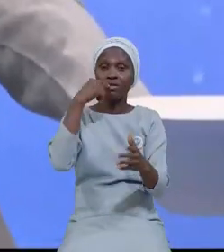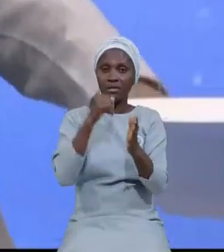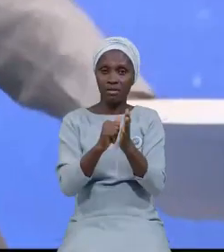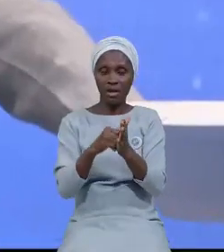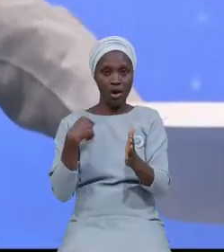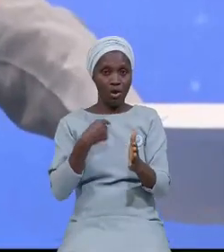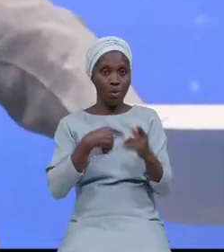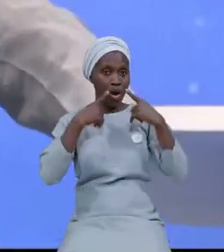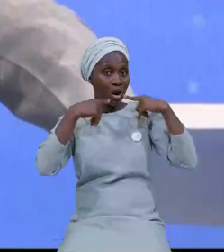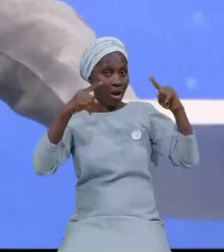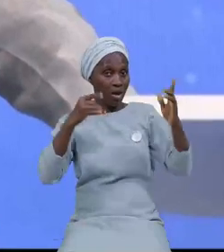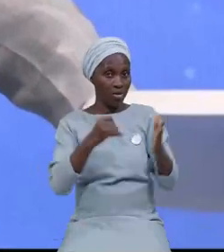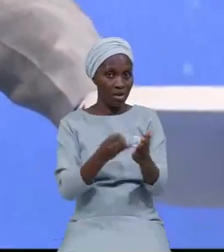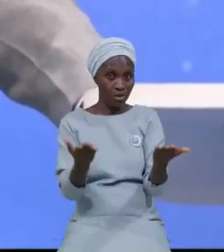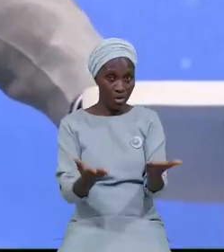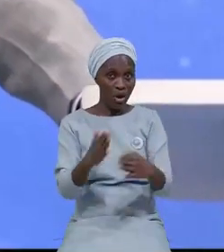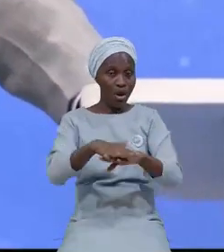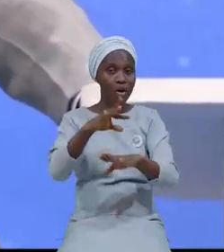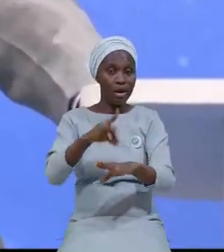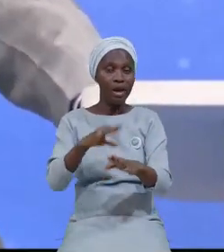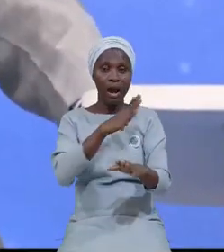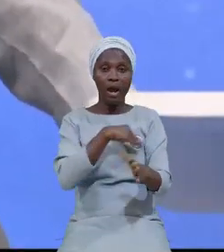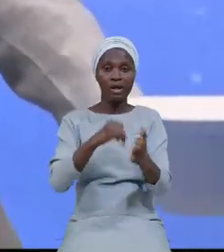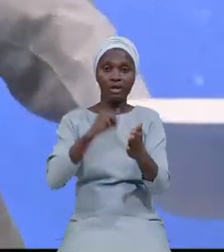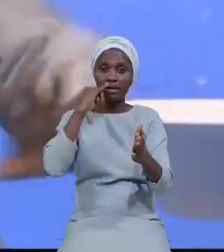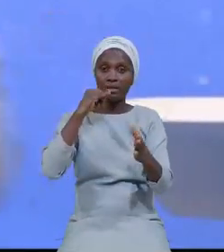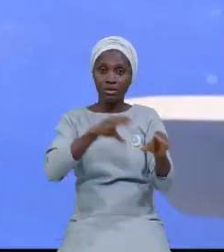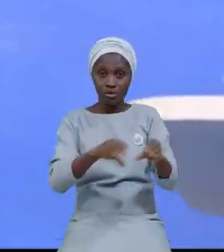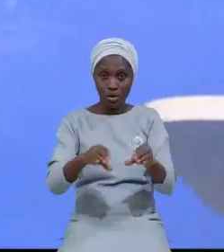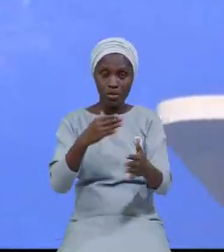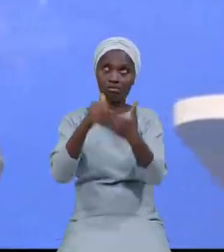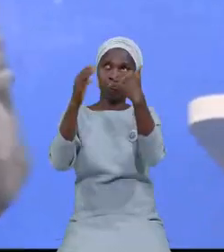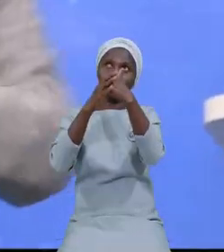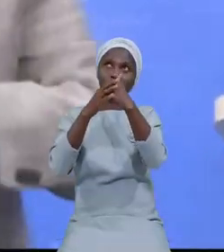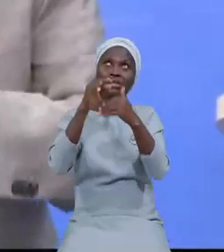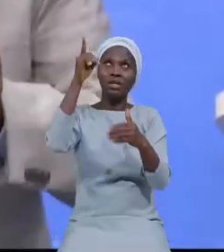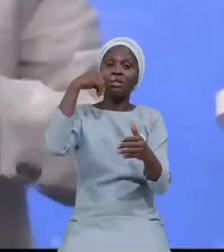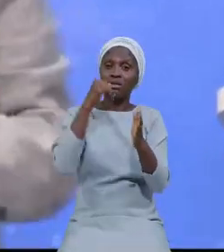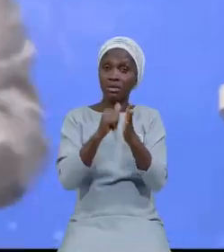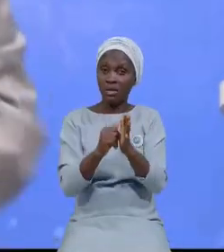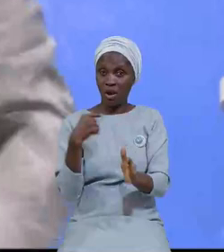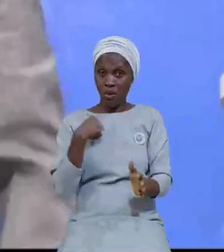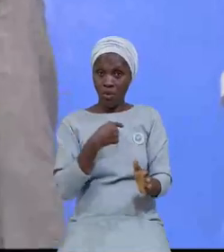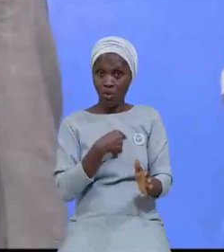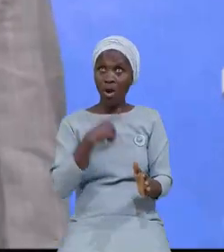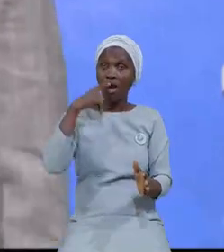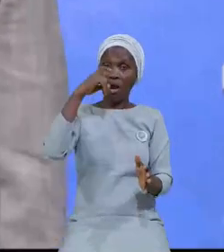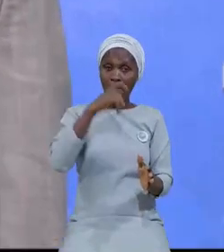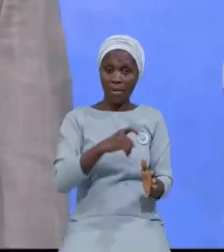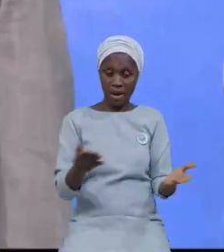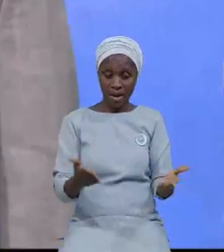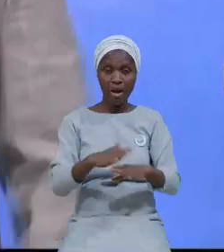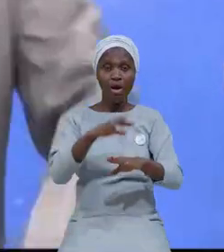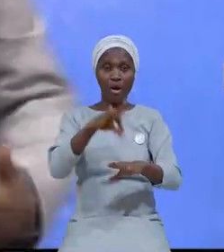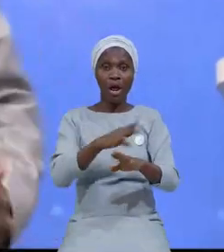il dit nous proclamons ça ici sur la terre et c'est accompli du ciel et d nous le déclarons